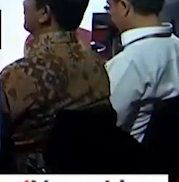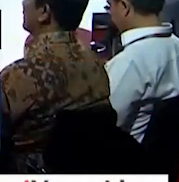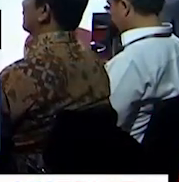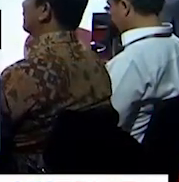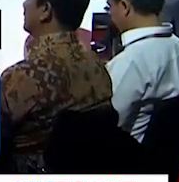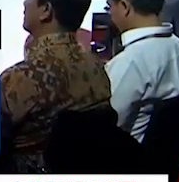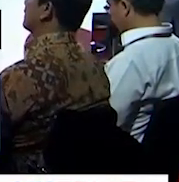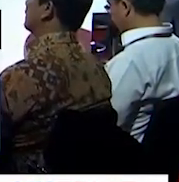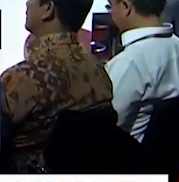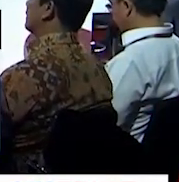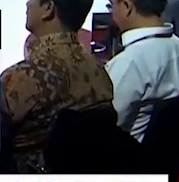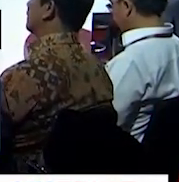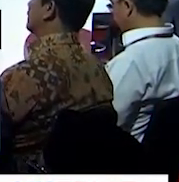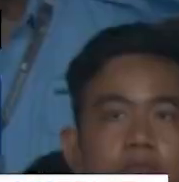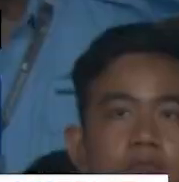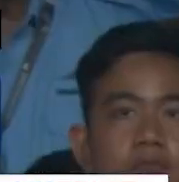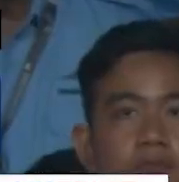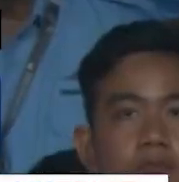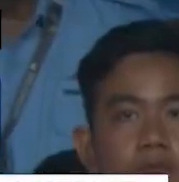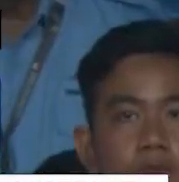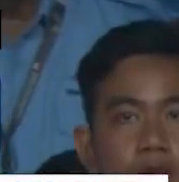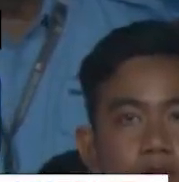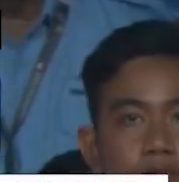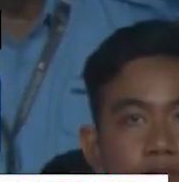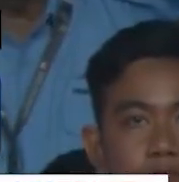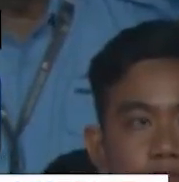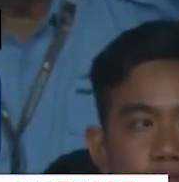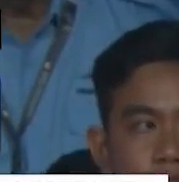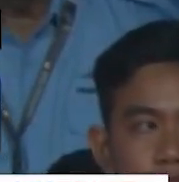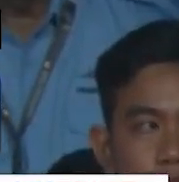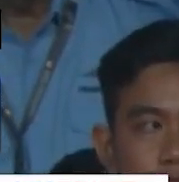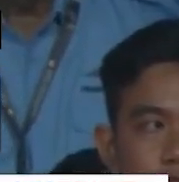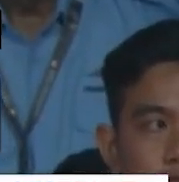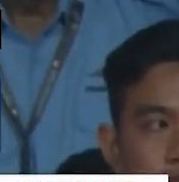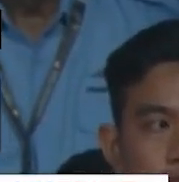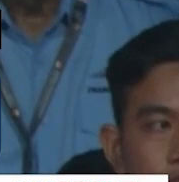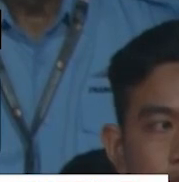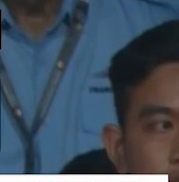Anies pernah jadi gubernur 5 tahun di DKI.